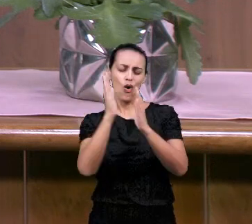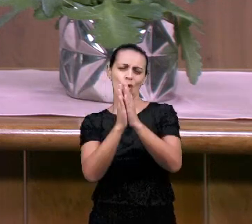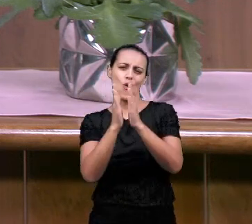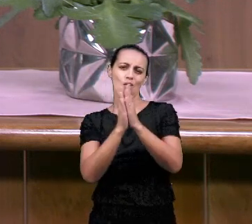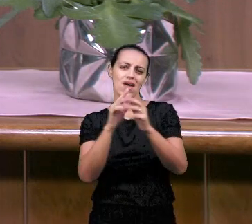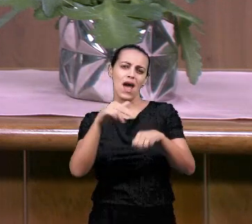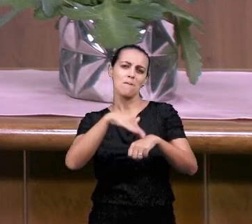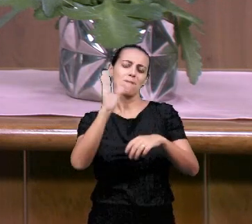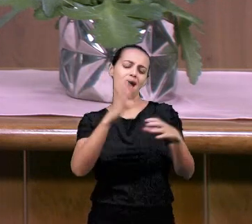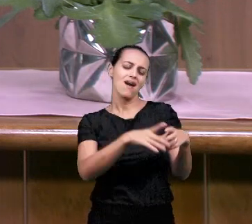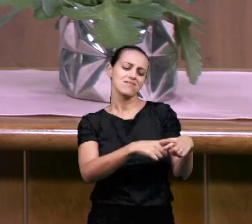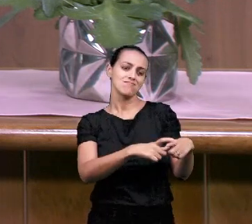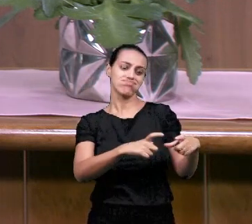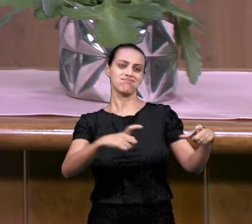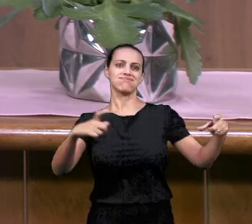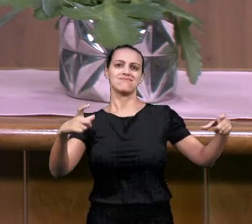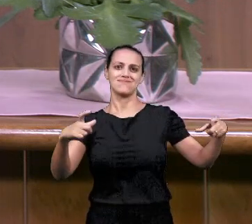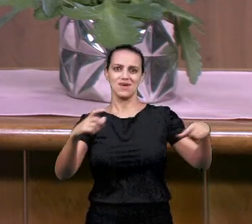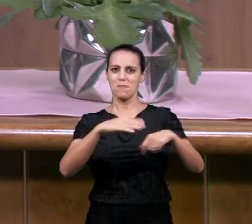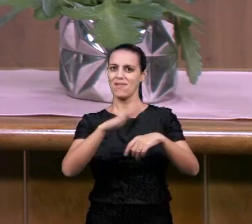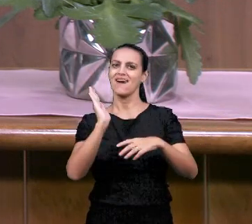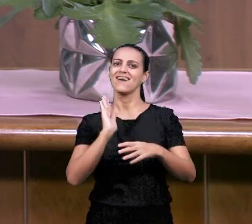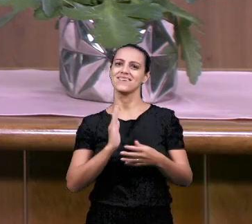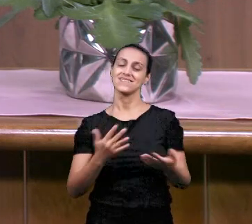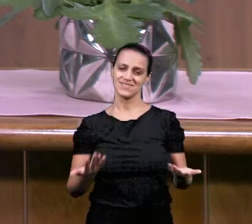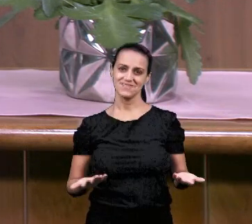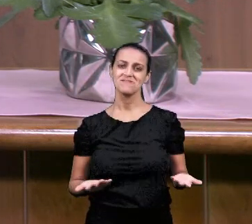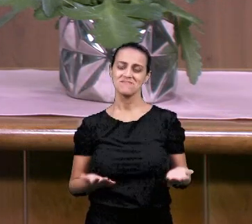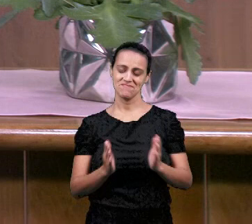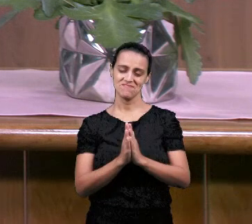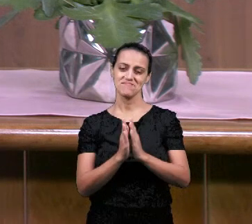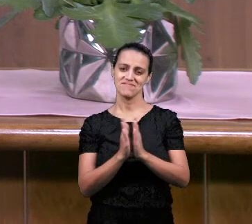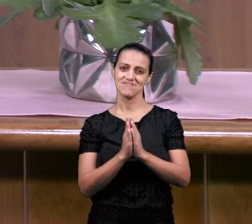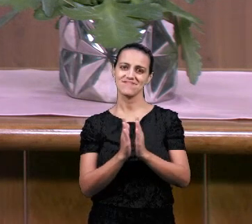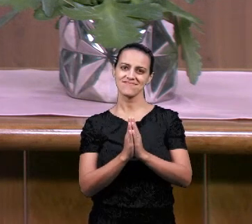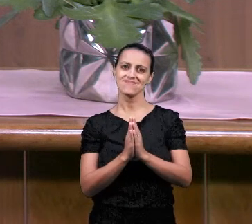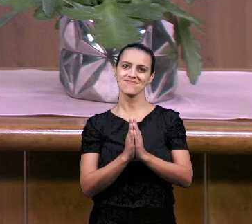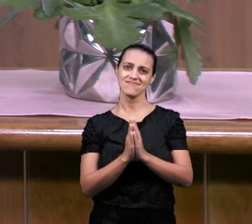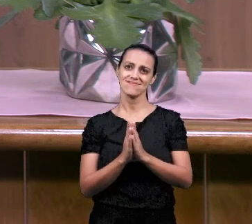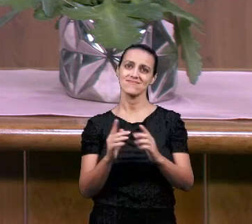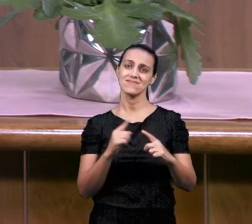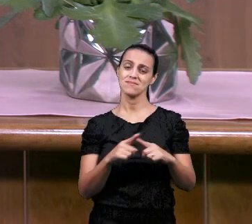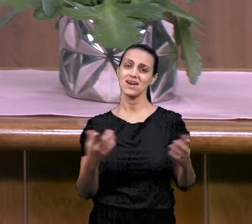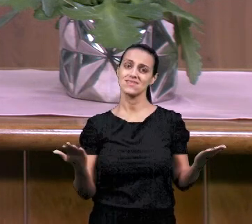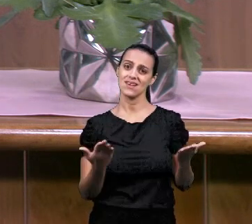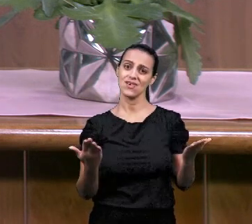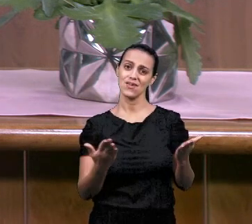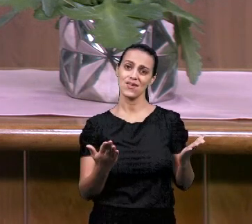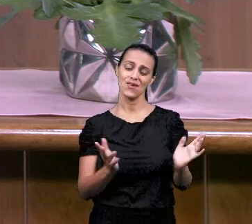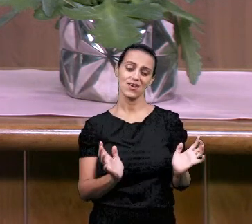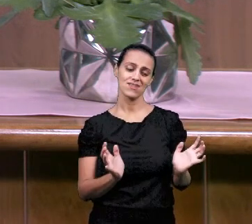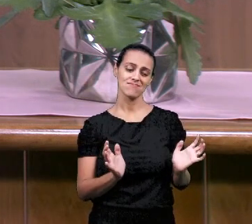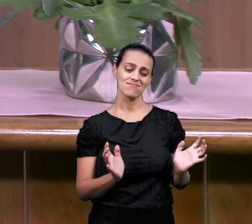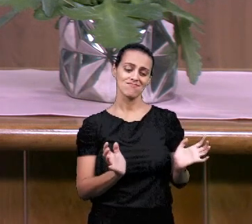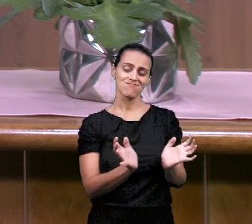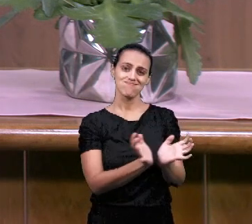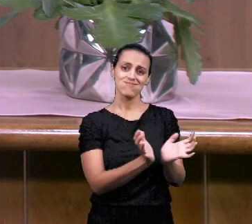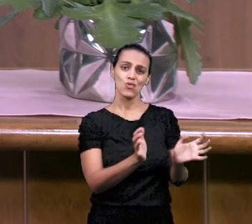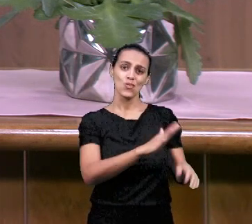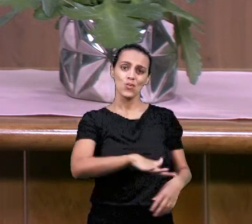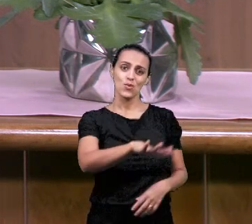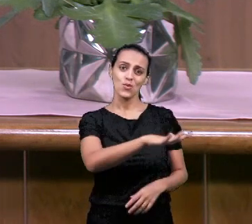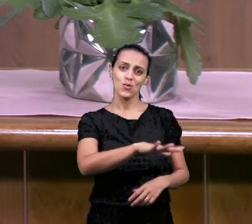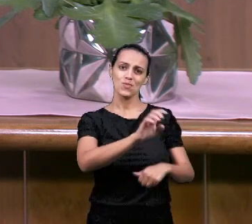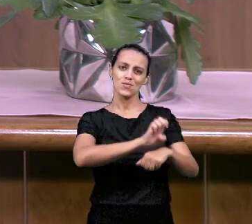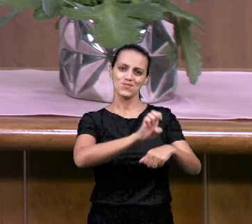au Seigneur. Peut-être le Seigneur va nous diriger pour élargir à d'autres régions du Brésil. Mais pour l'instant, ces ressources,